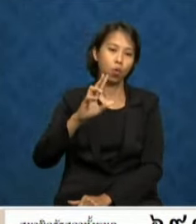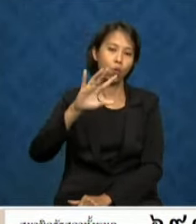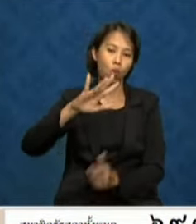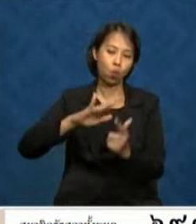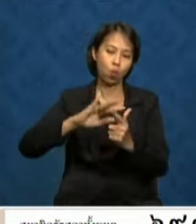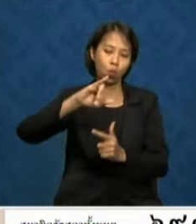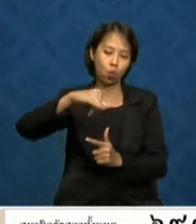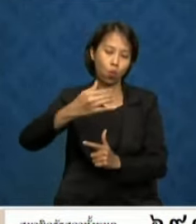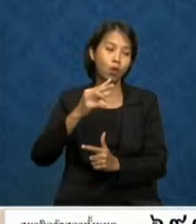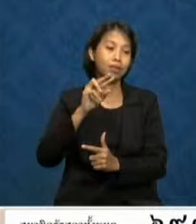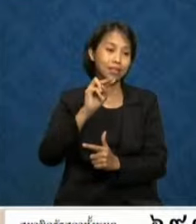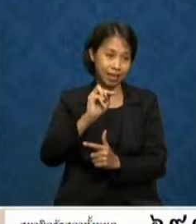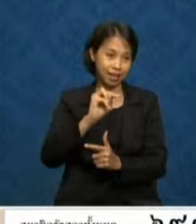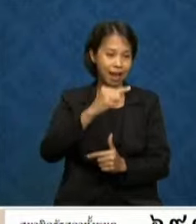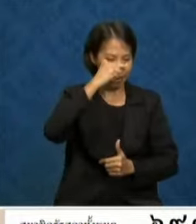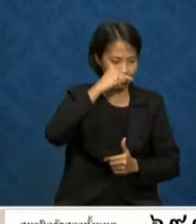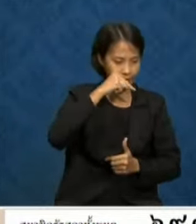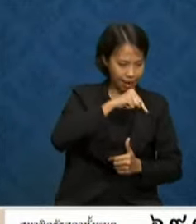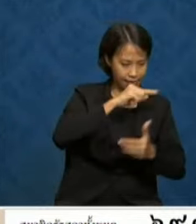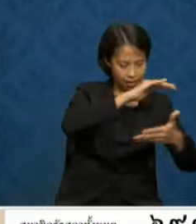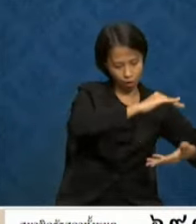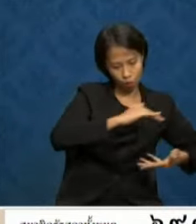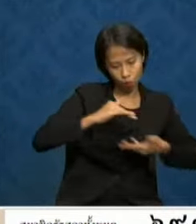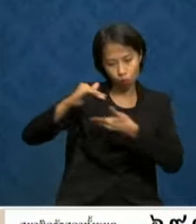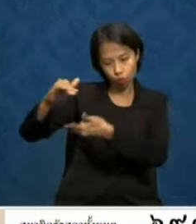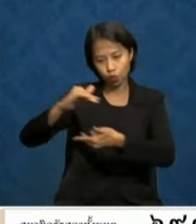ภาพยุโรปเนี่ยคิดเป็นมูลค่าประมาณ